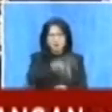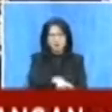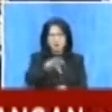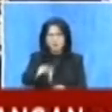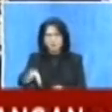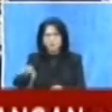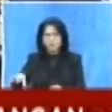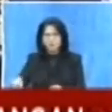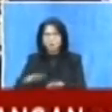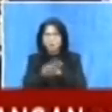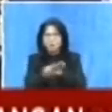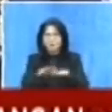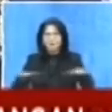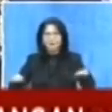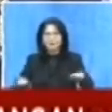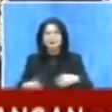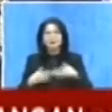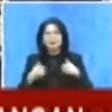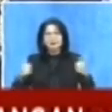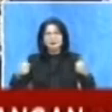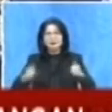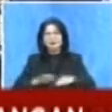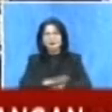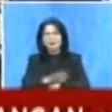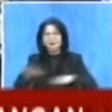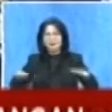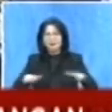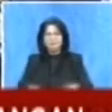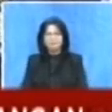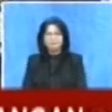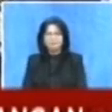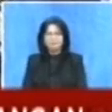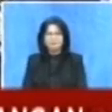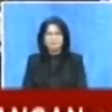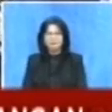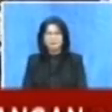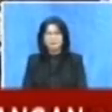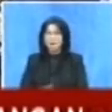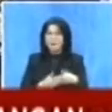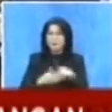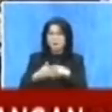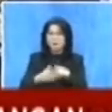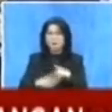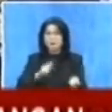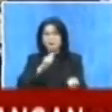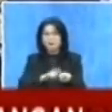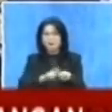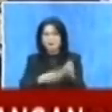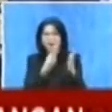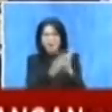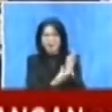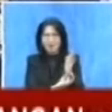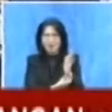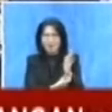dan pemerataan kesejahteraan antar daerah. Keenam, melanjutkan reformasi penganggaran